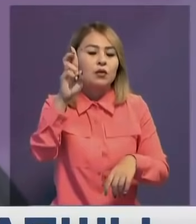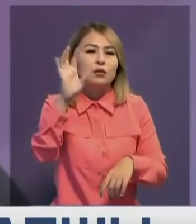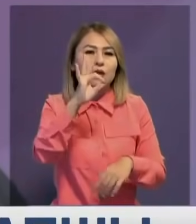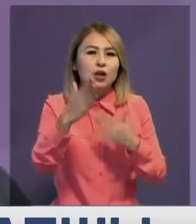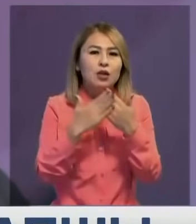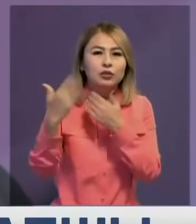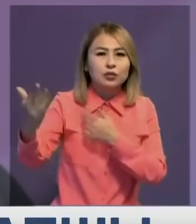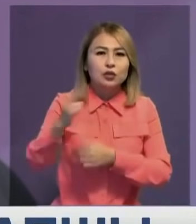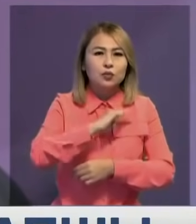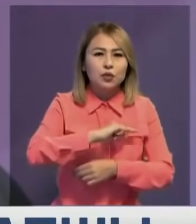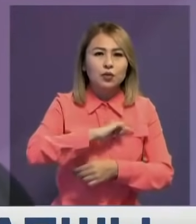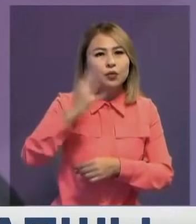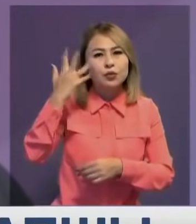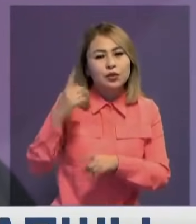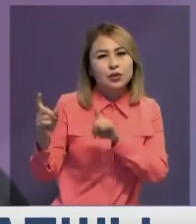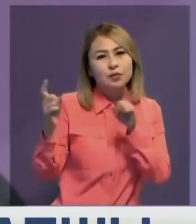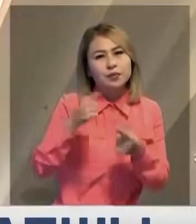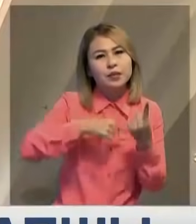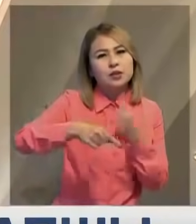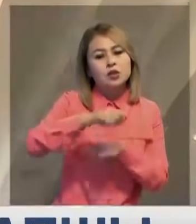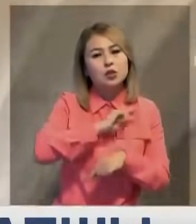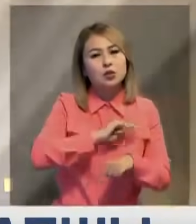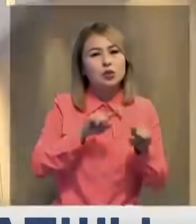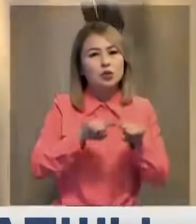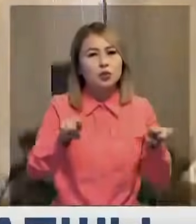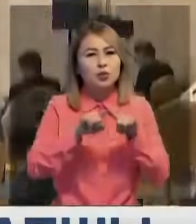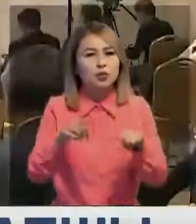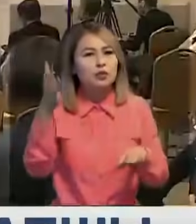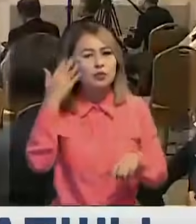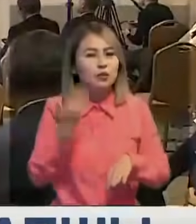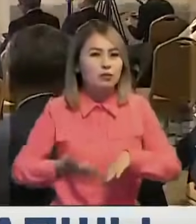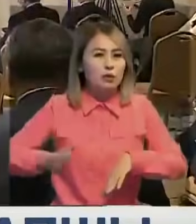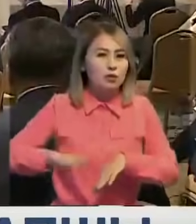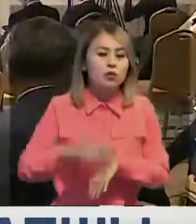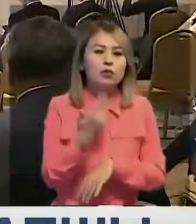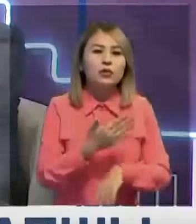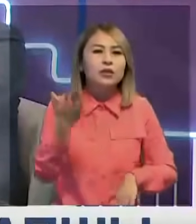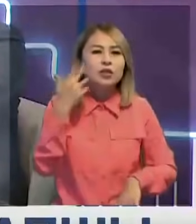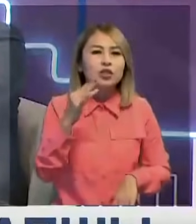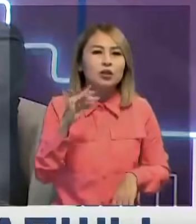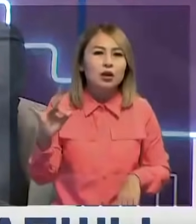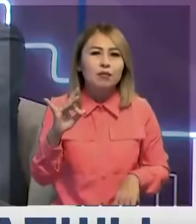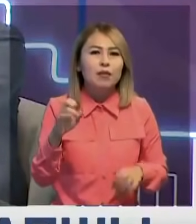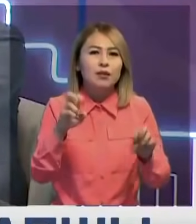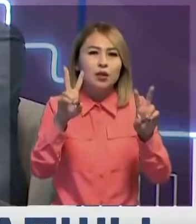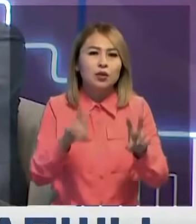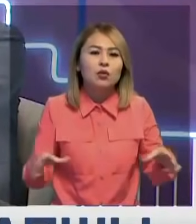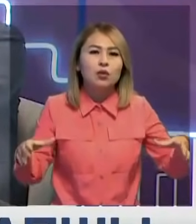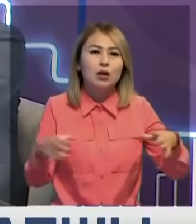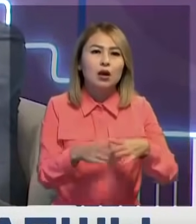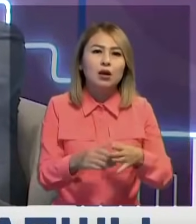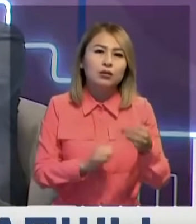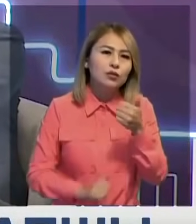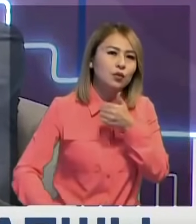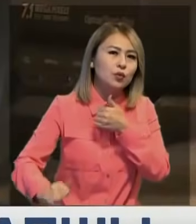мемлекеттік органдар қашықтан жұмыс істеуге көшкенде бизнеспен жұмыс жүргізу қиындай түскені белгілі. Осы кезде GR мамандығының